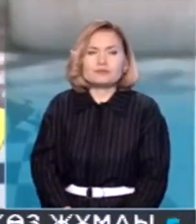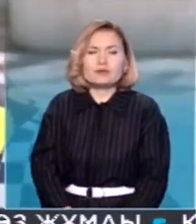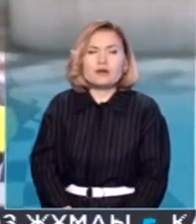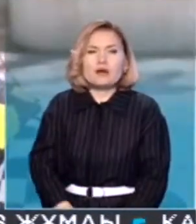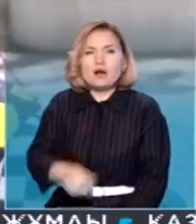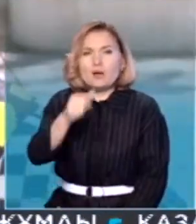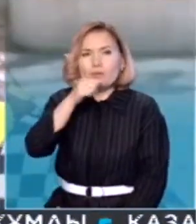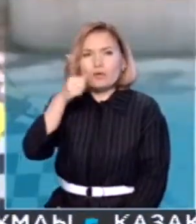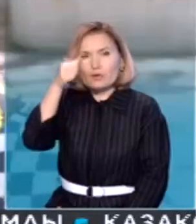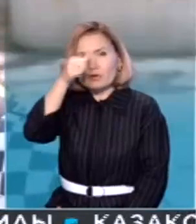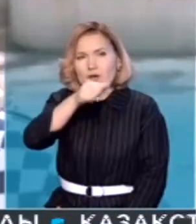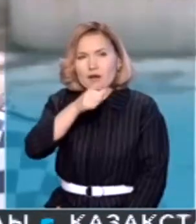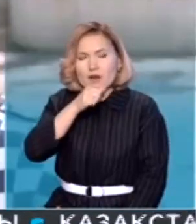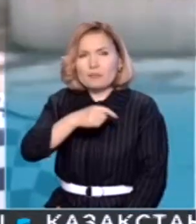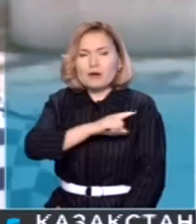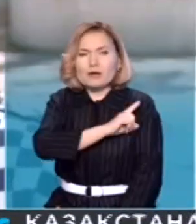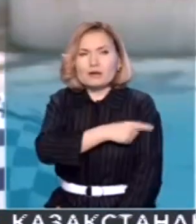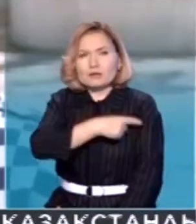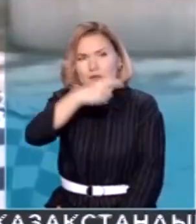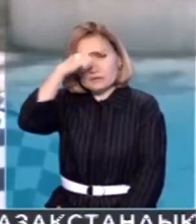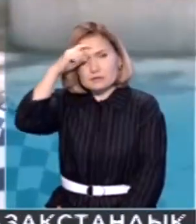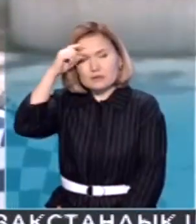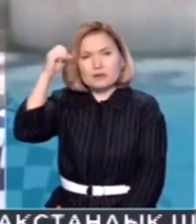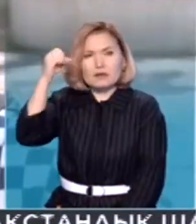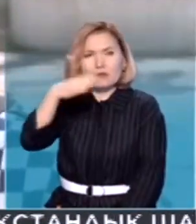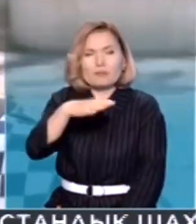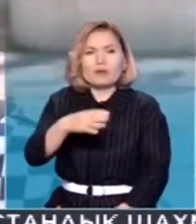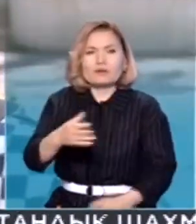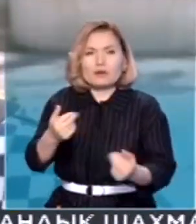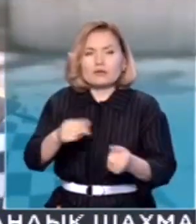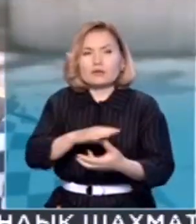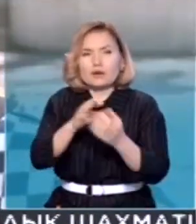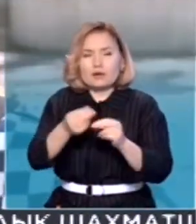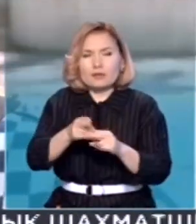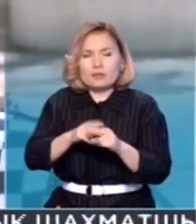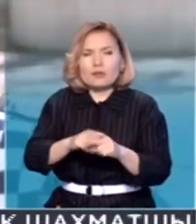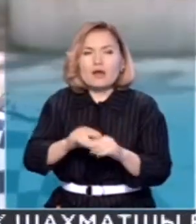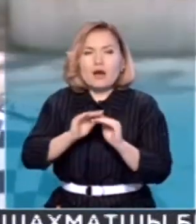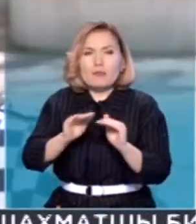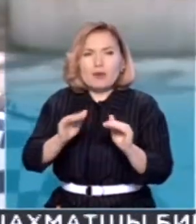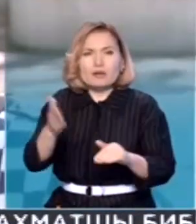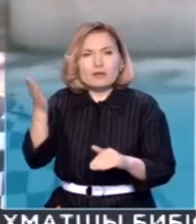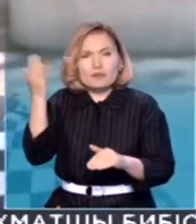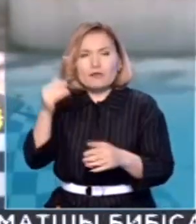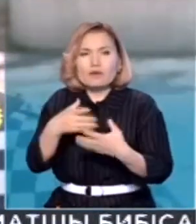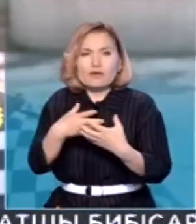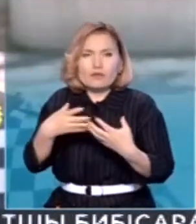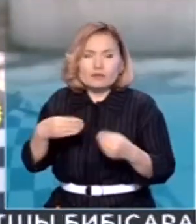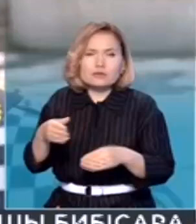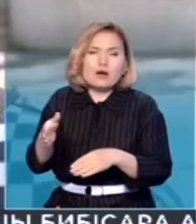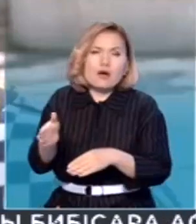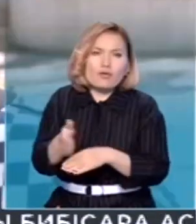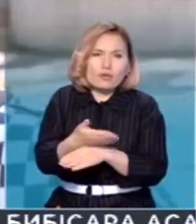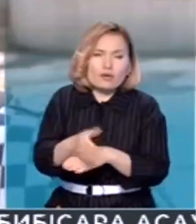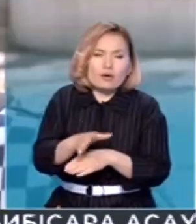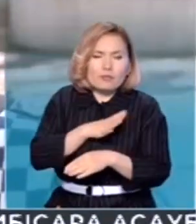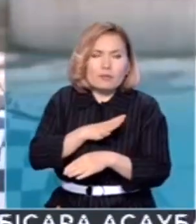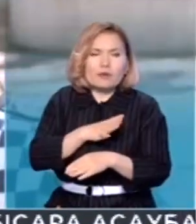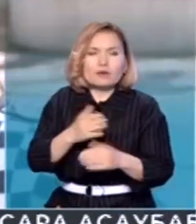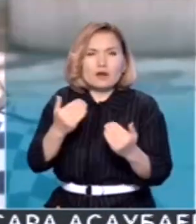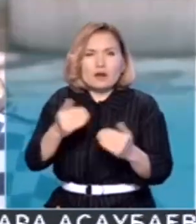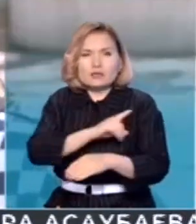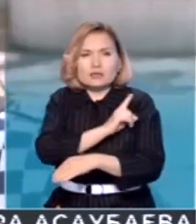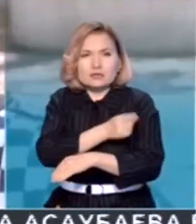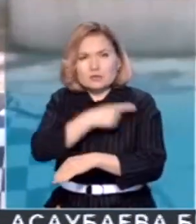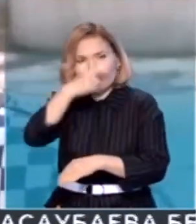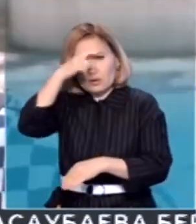Алдыңғы жылдарға қарағанда күн тезірек ысып бар жатқан тәрізді. Ол кезде баламен серуендеу жақсы еді. Өйткені күн осынша қайнап тұрмайтын.